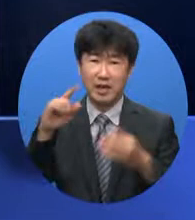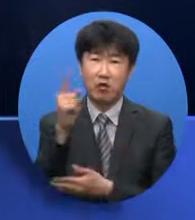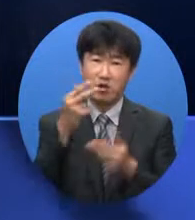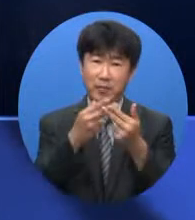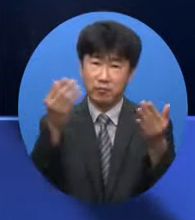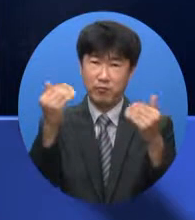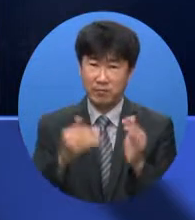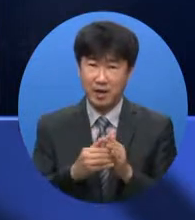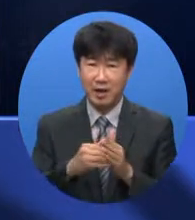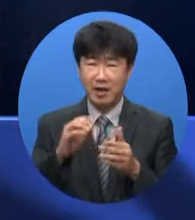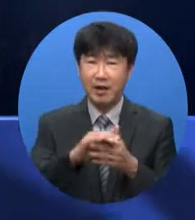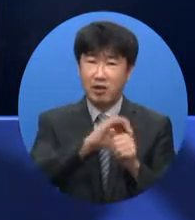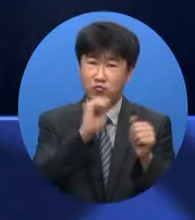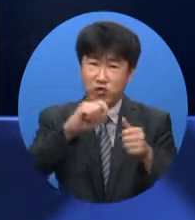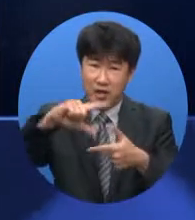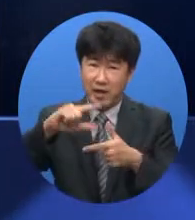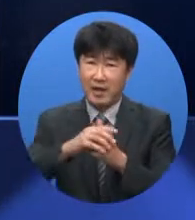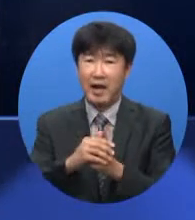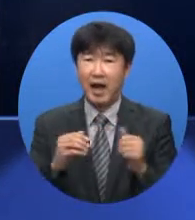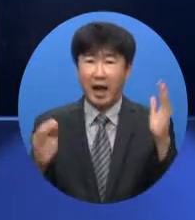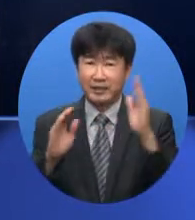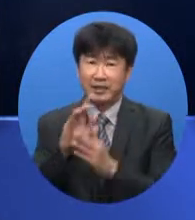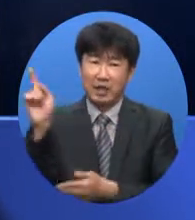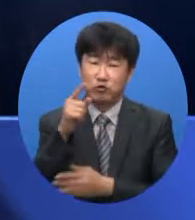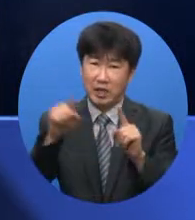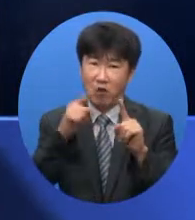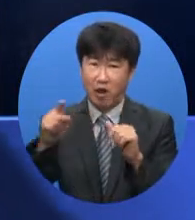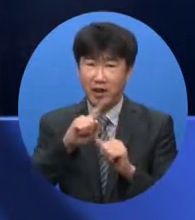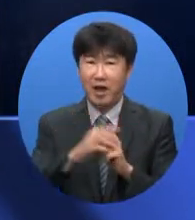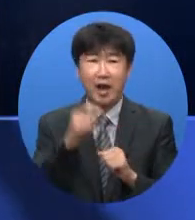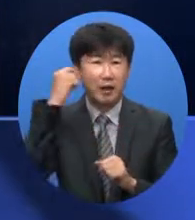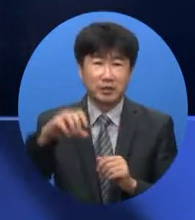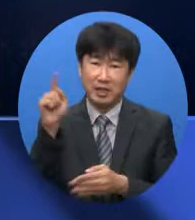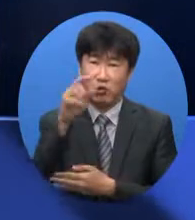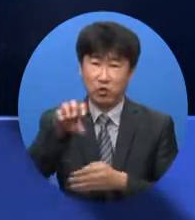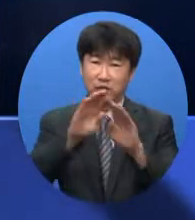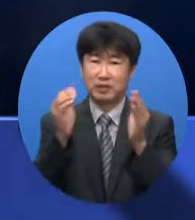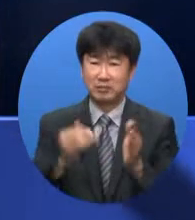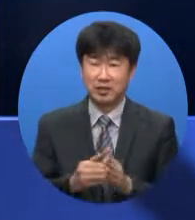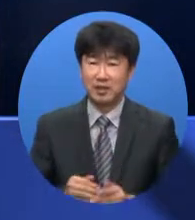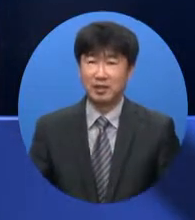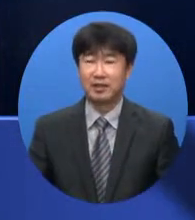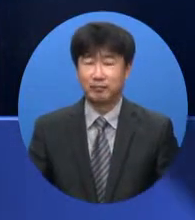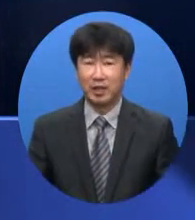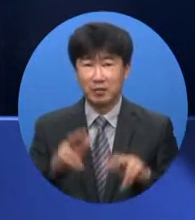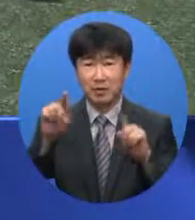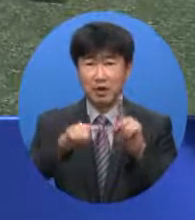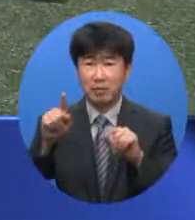합천군 야구협회가 주최하는 영남 리틀 야구대회가 지난 10일부터 5일간 합천 야구장에서